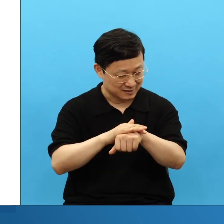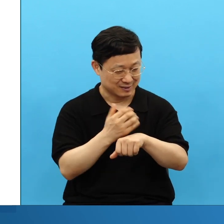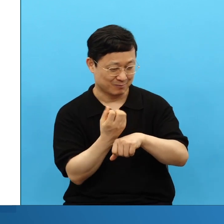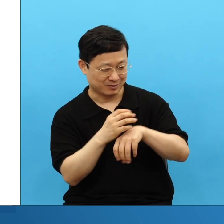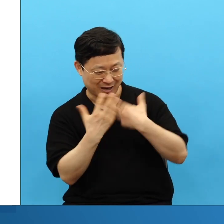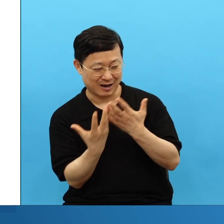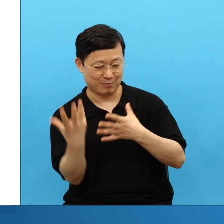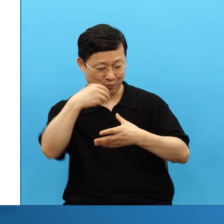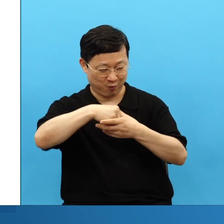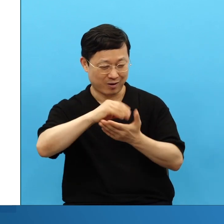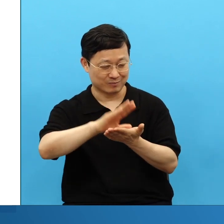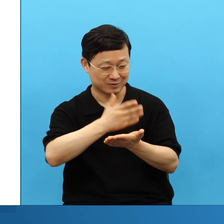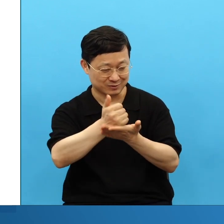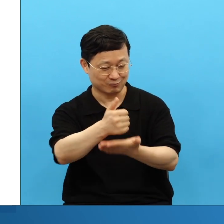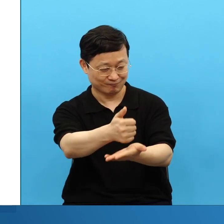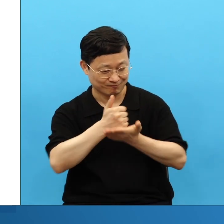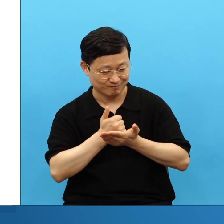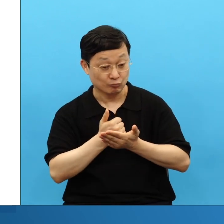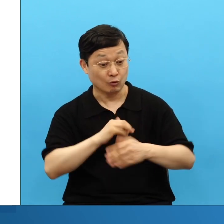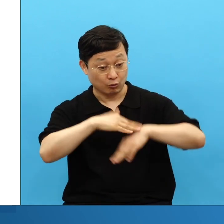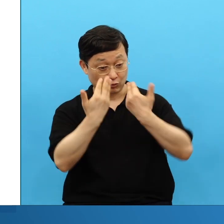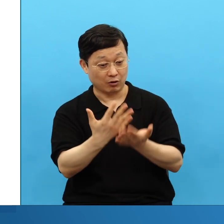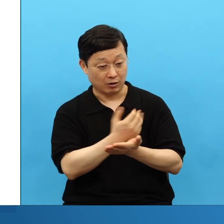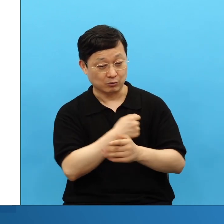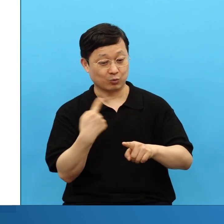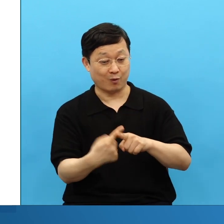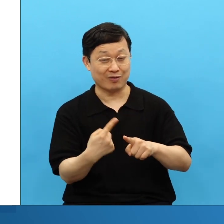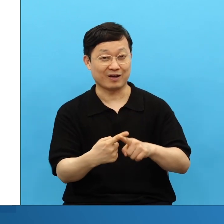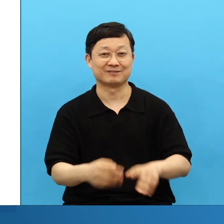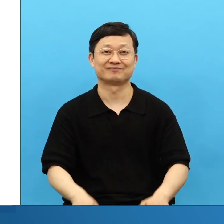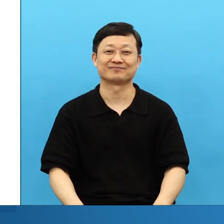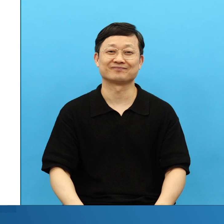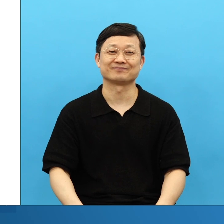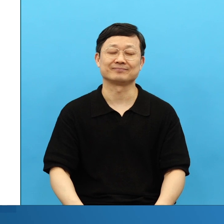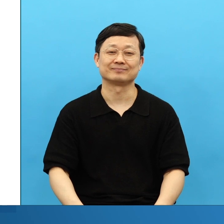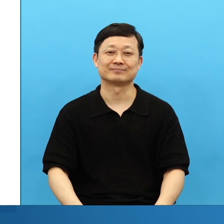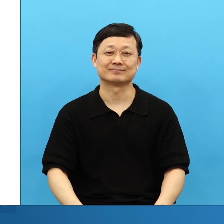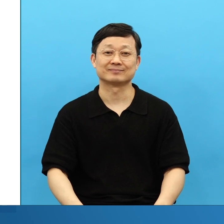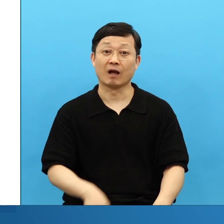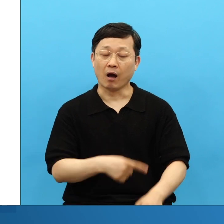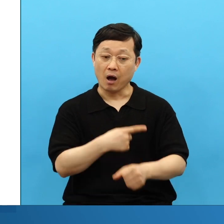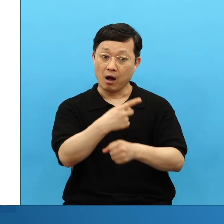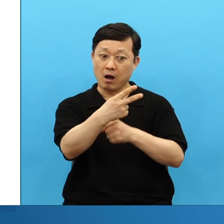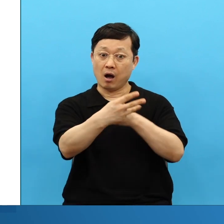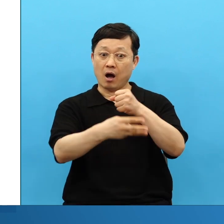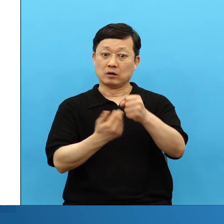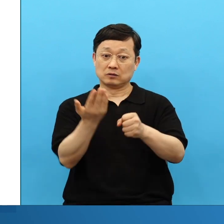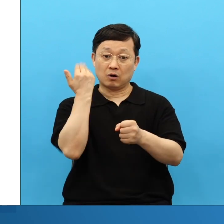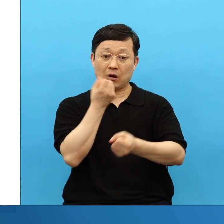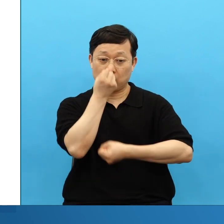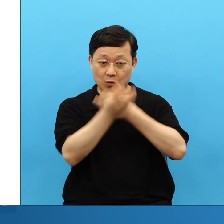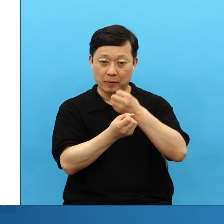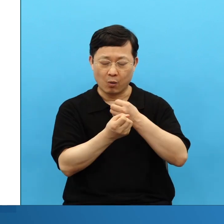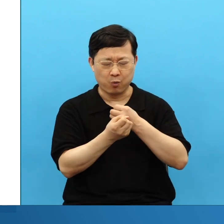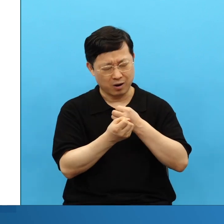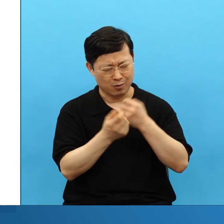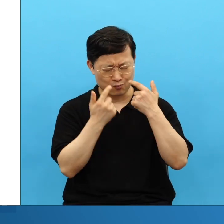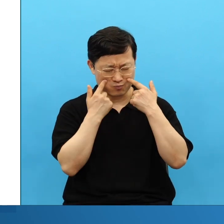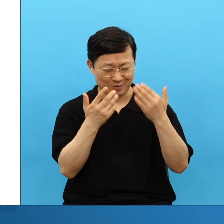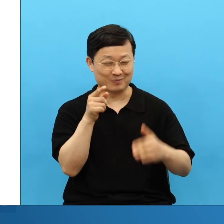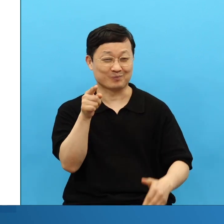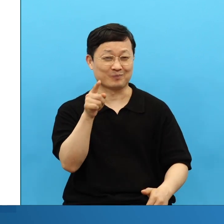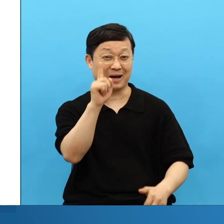보화가 감춰져. 저는 그 수년이 지났는데 그 고백이 지금도 있어요. 이 한 분을